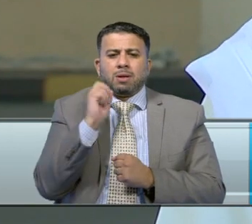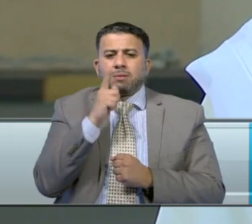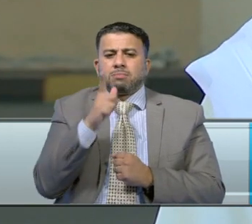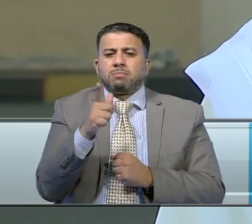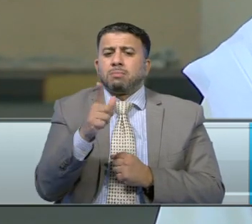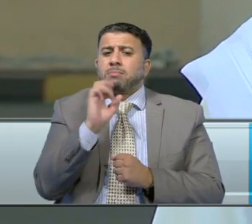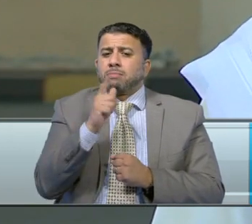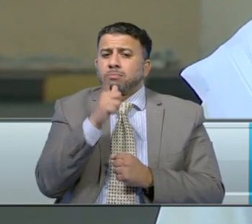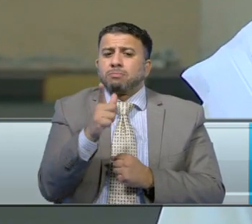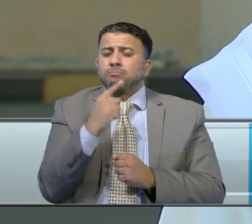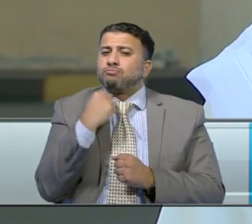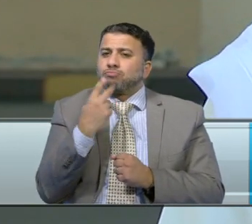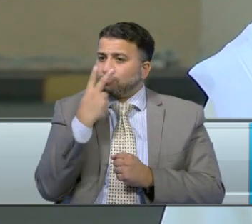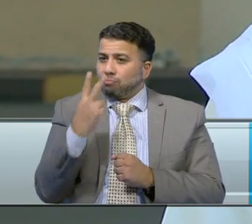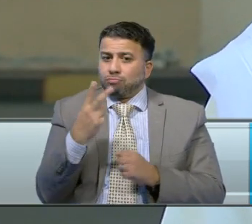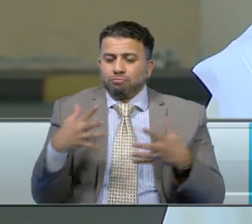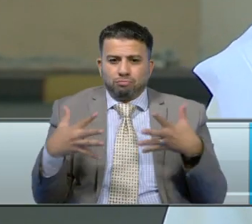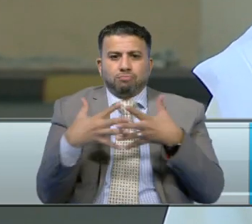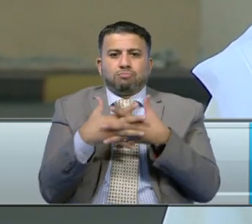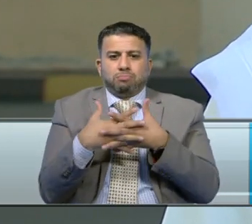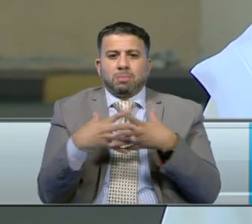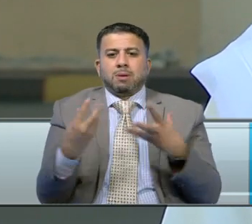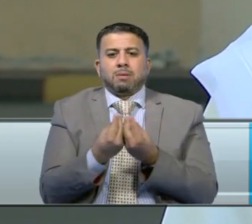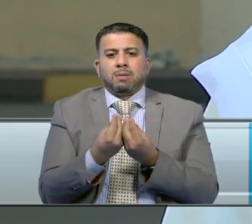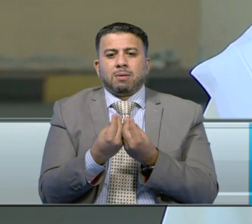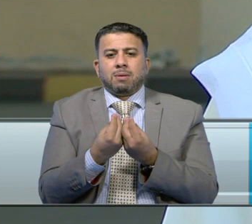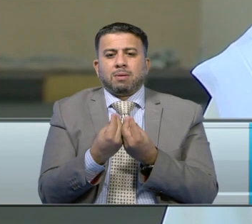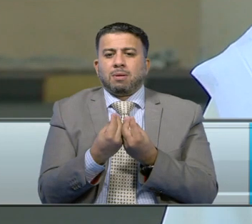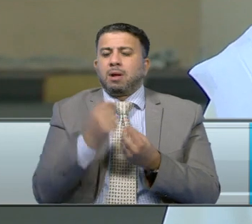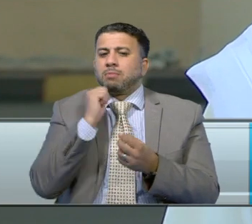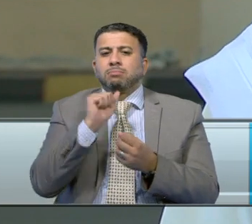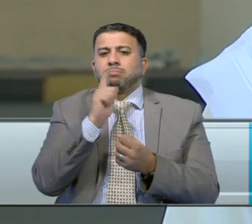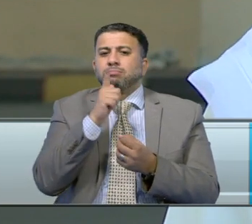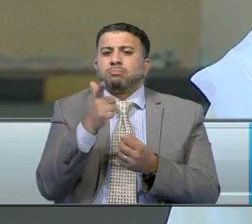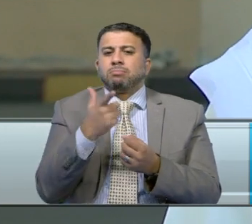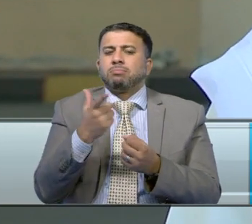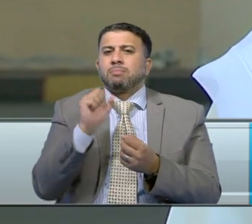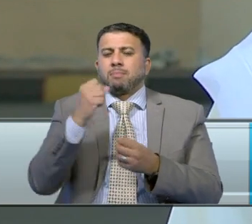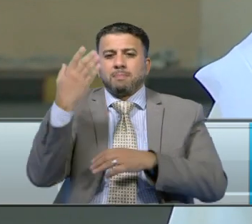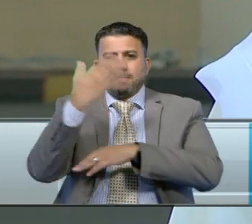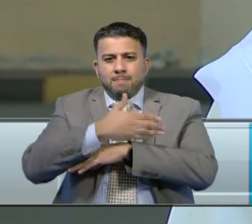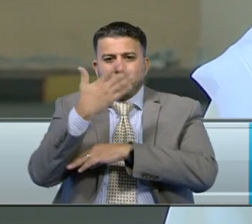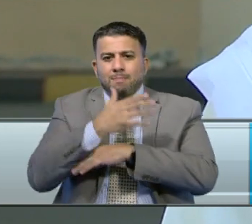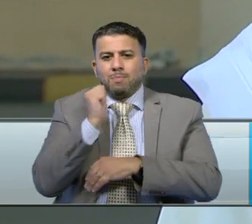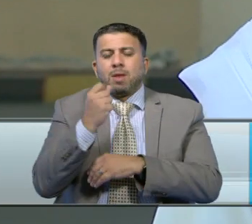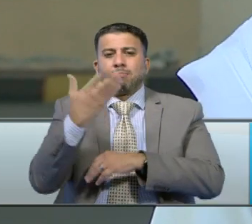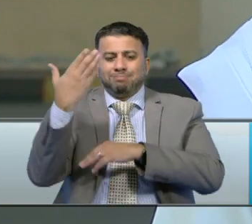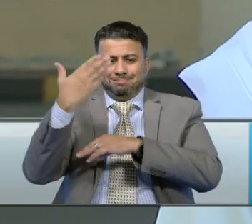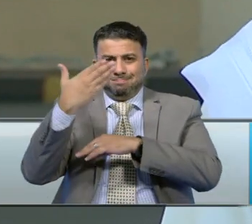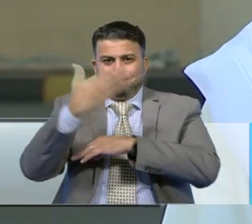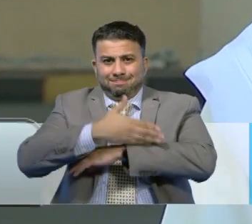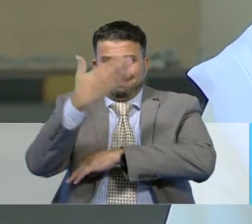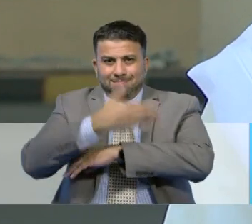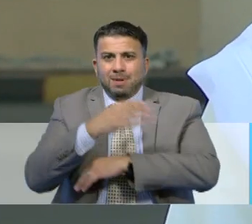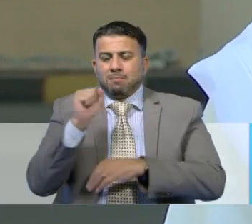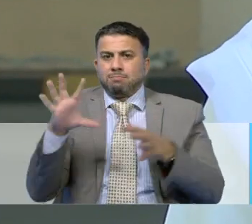وبإذن الله نتطلع من خلال هذه الشراكة فيما بين كذلك قطاع شؤون المنافذ والنقاط الحدودية